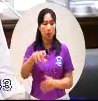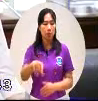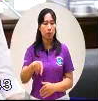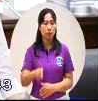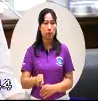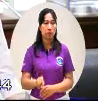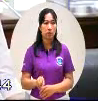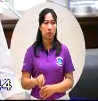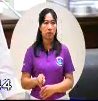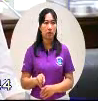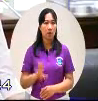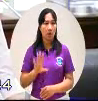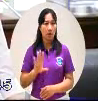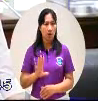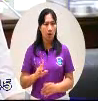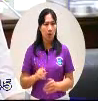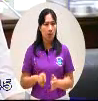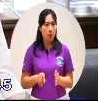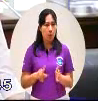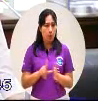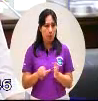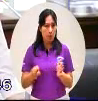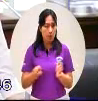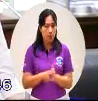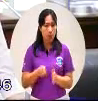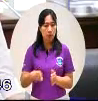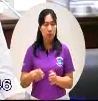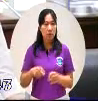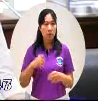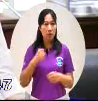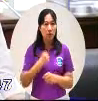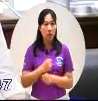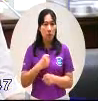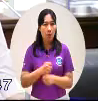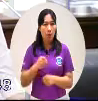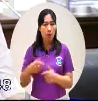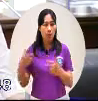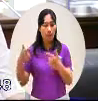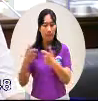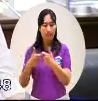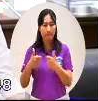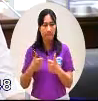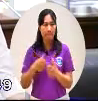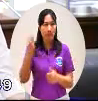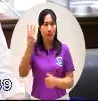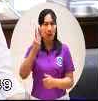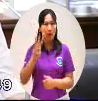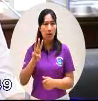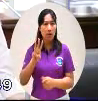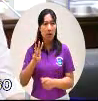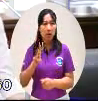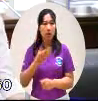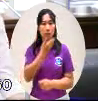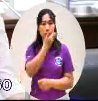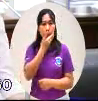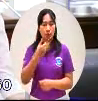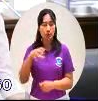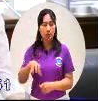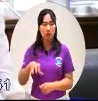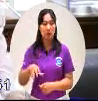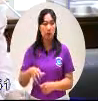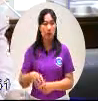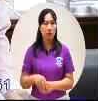工程也要配合我们水利单位该疏浚的就疏浚我想请问一